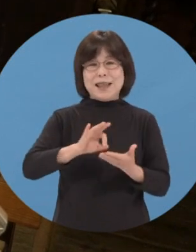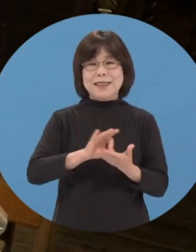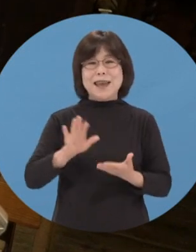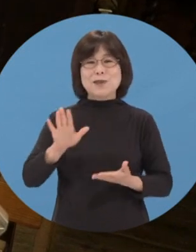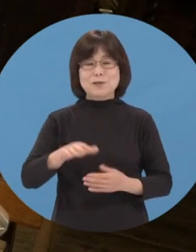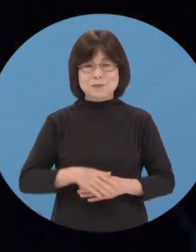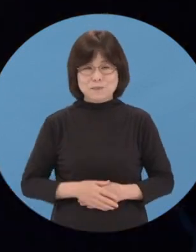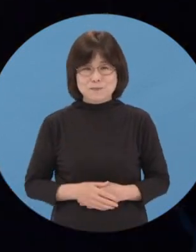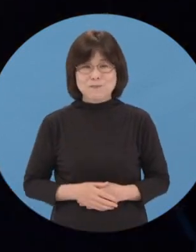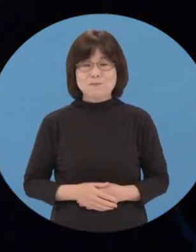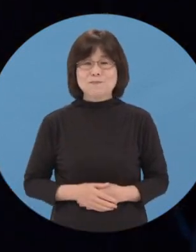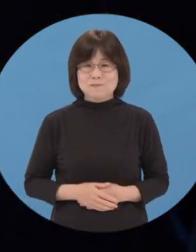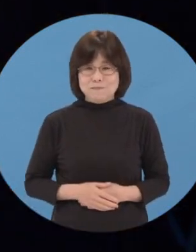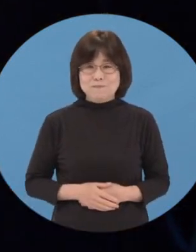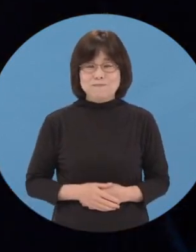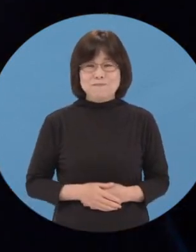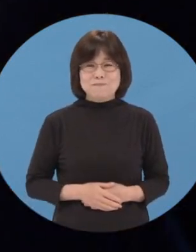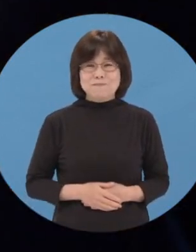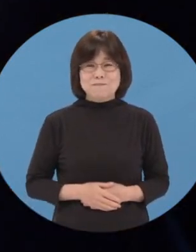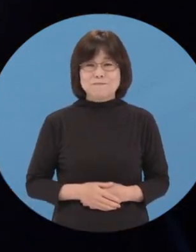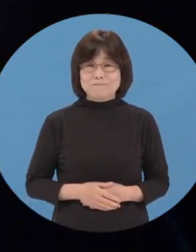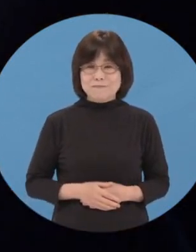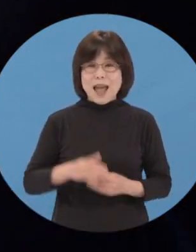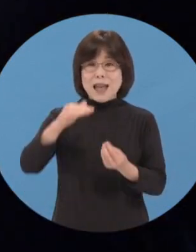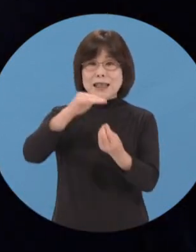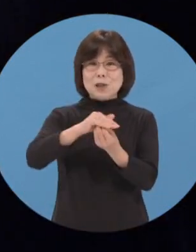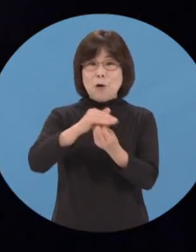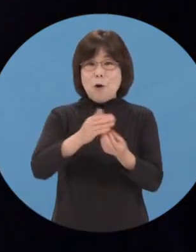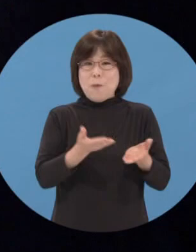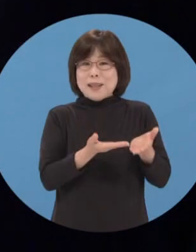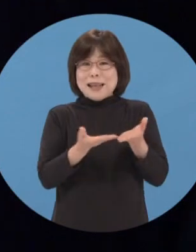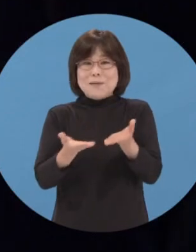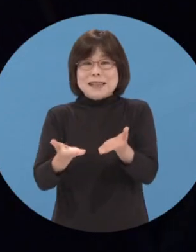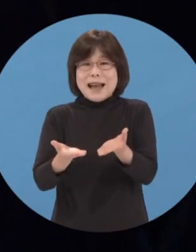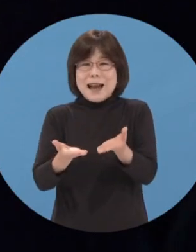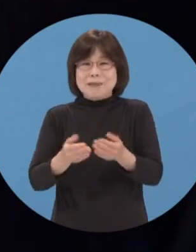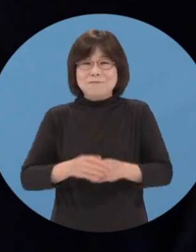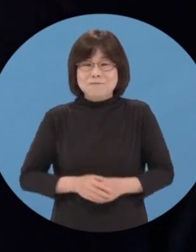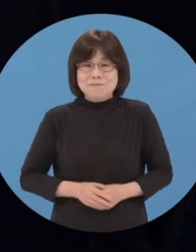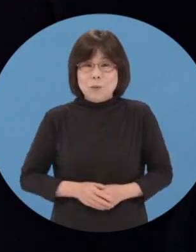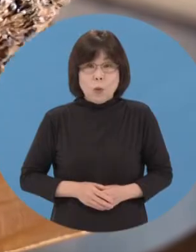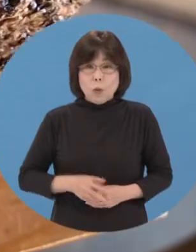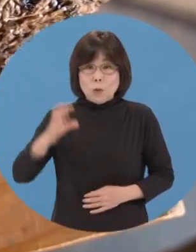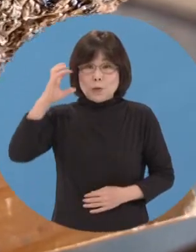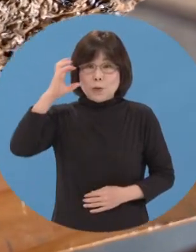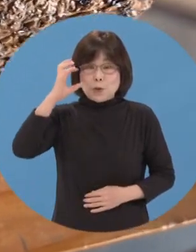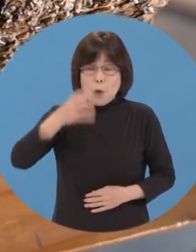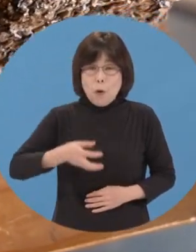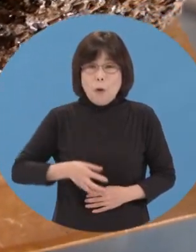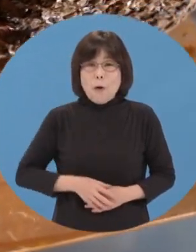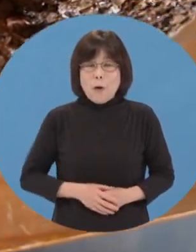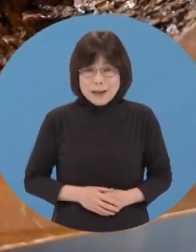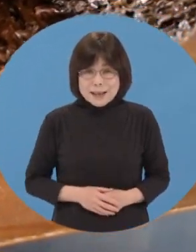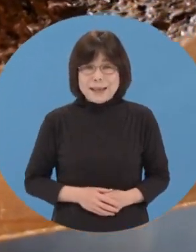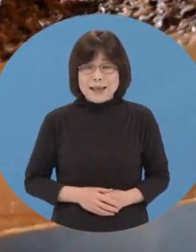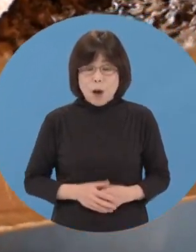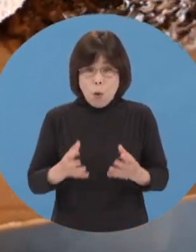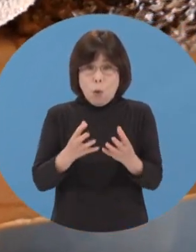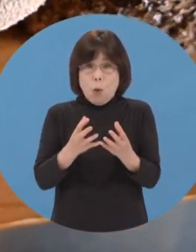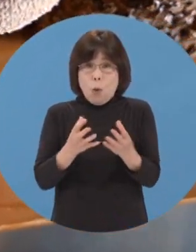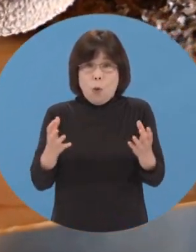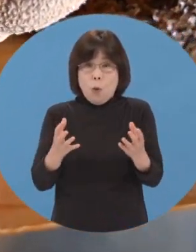ですハウスからキノコを持ってきました見てください